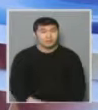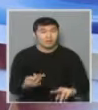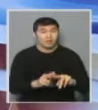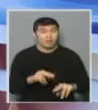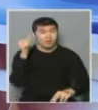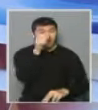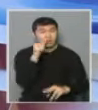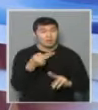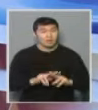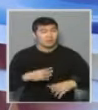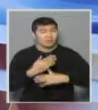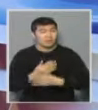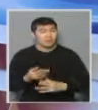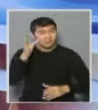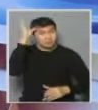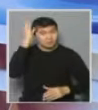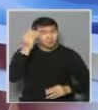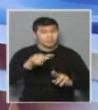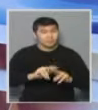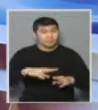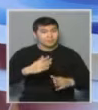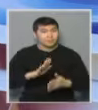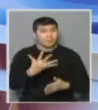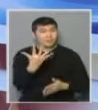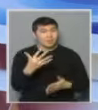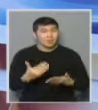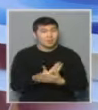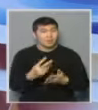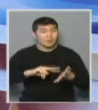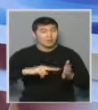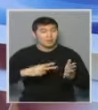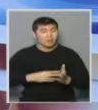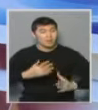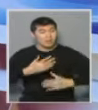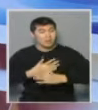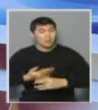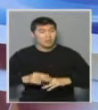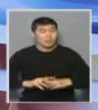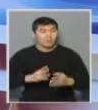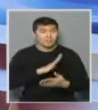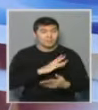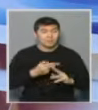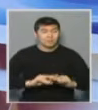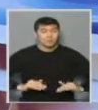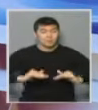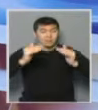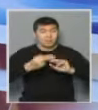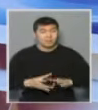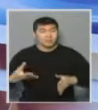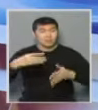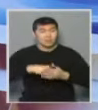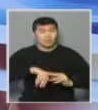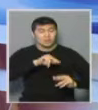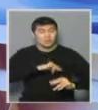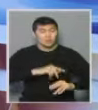В этом году в целях поддержки молодых ученых выделены гранты на 5 инновационных проектов. В 1,5% выросли показатели по привлечению к